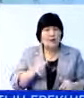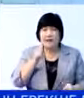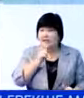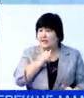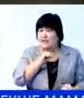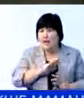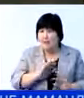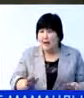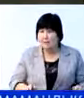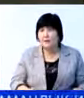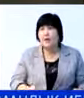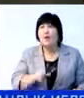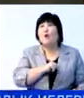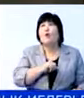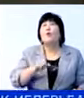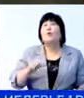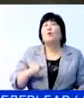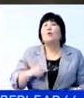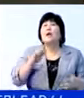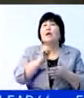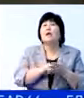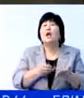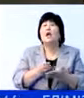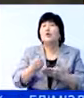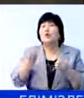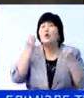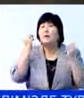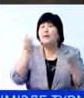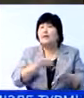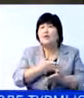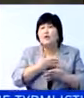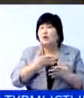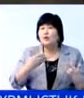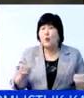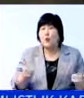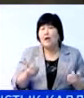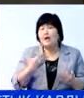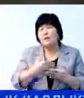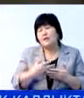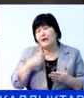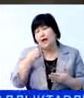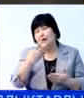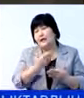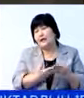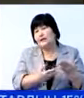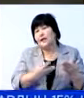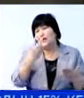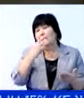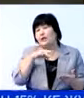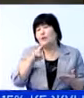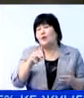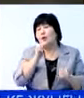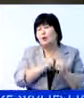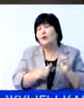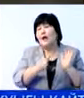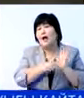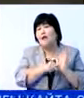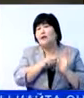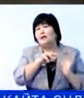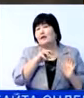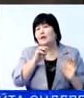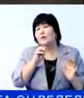алмаймыз. Өзігінен салық төлеу мәдениеті жоқ. Былай шығарған кезде 2 миллион деген күніге 6-ақ миллион,